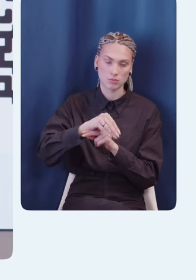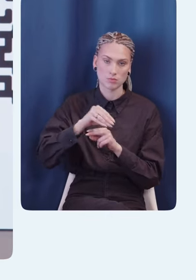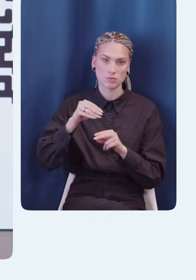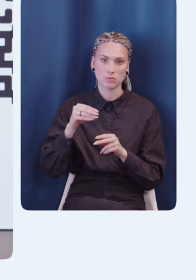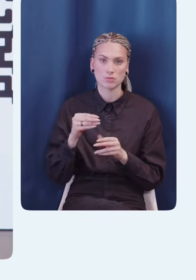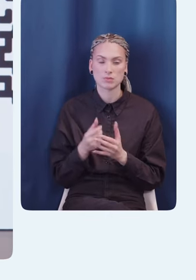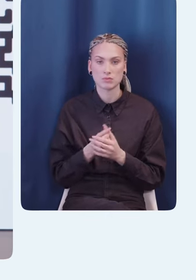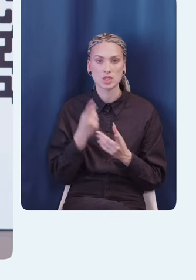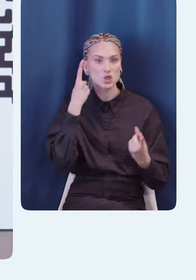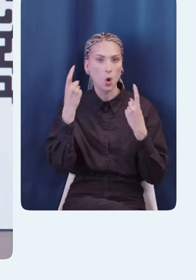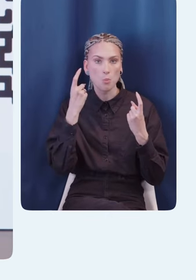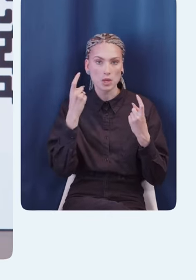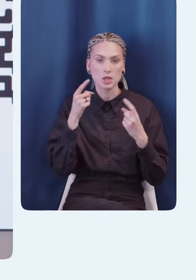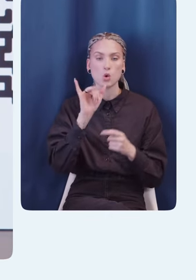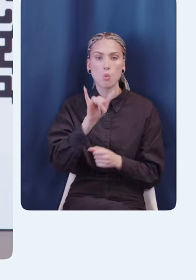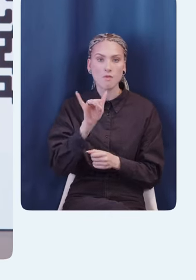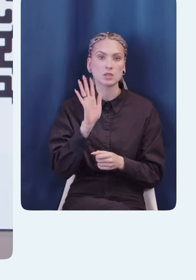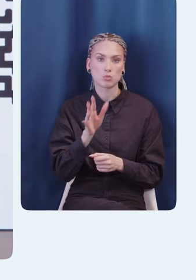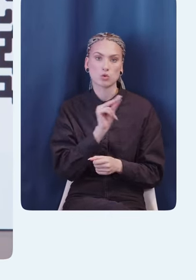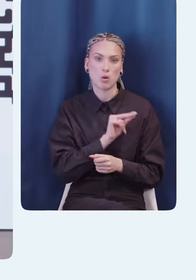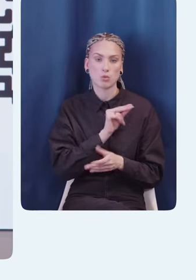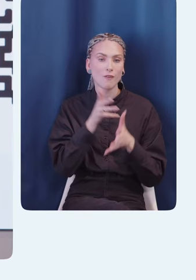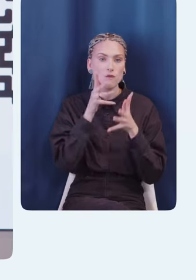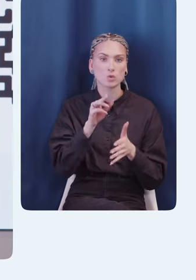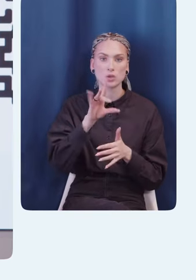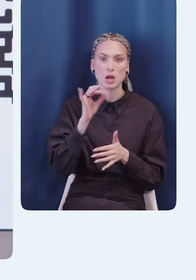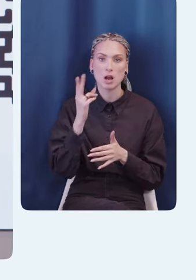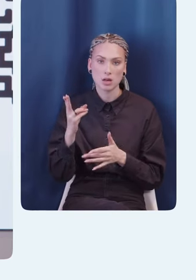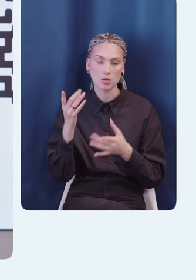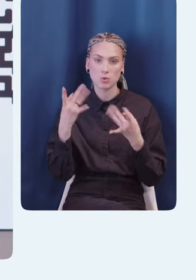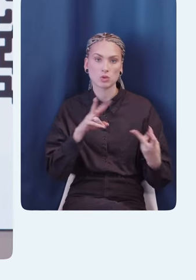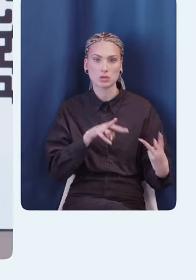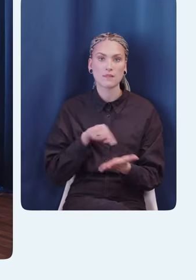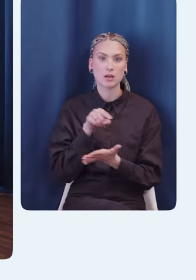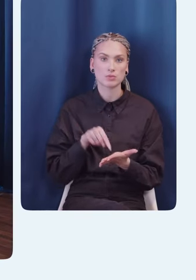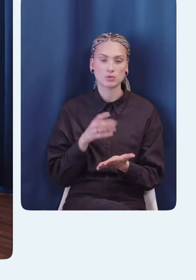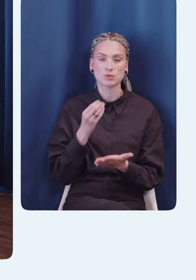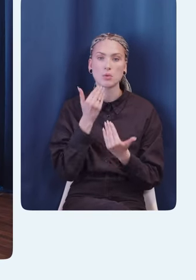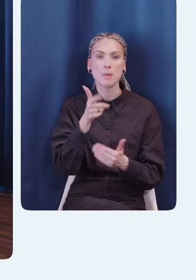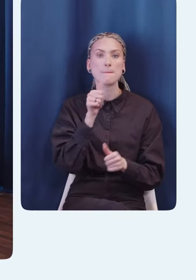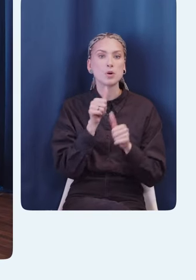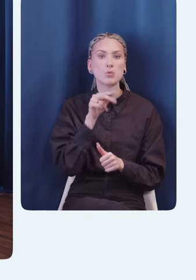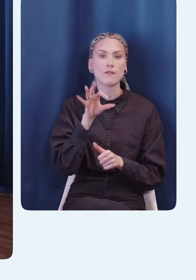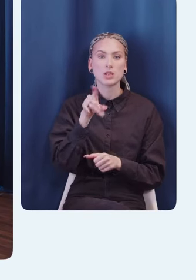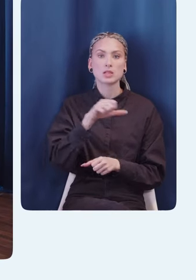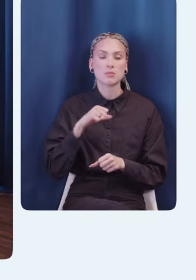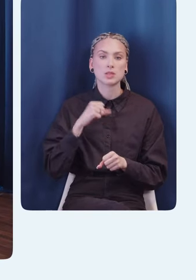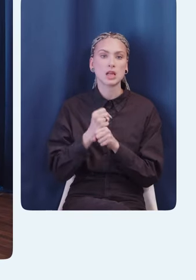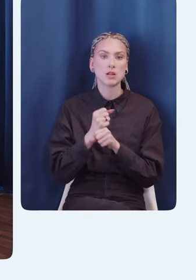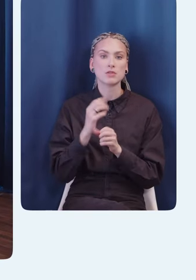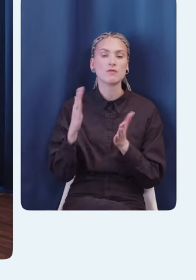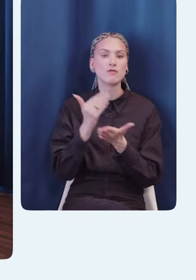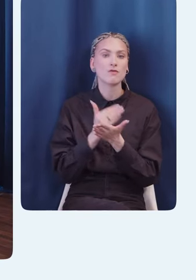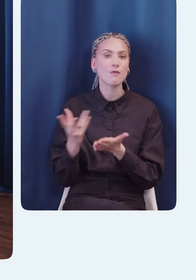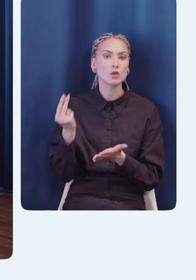это событие, и у вас будет работать фокус-трэп, просто размечайте атрибутами и все. Пробовал ли вы то же самое делать в VoiceOver? Ты